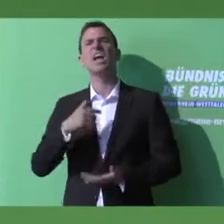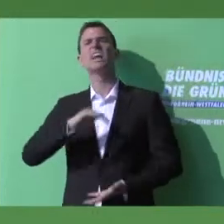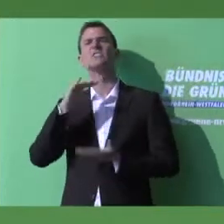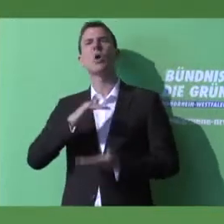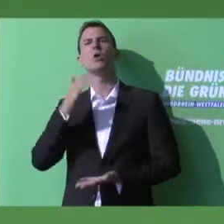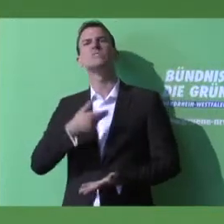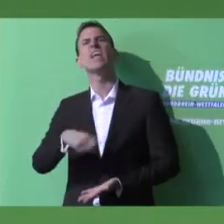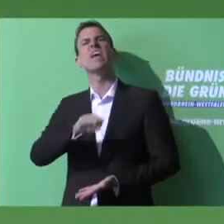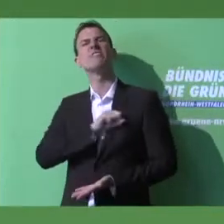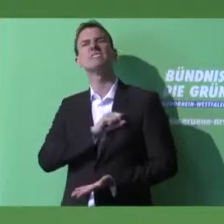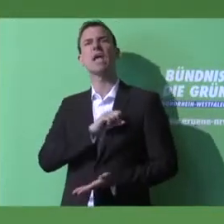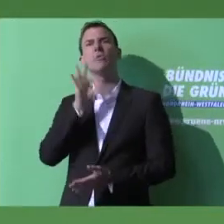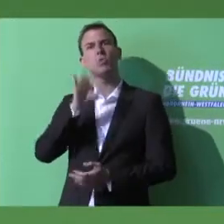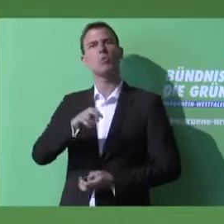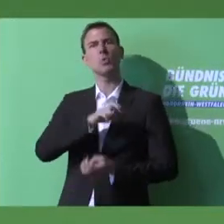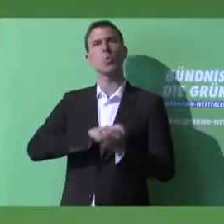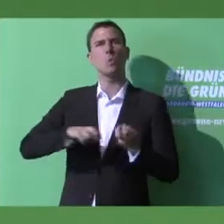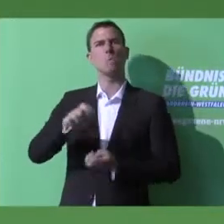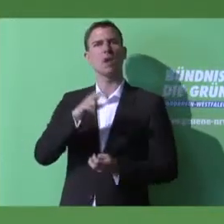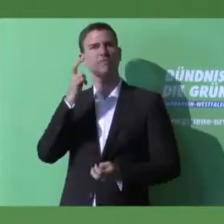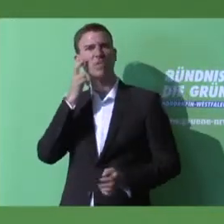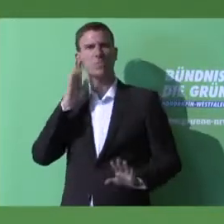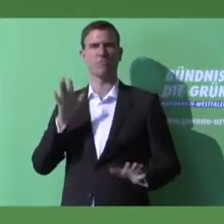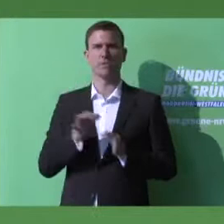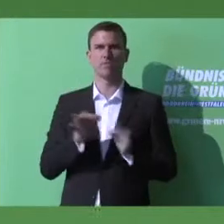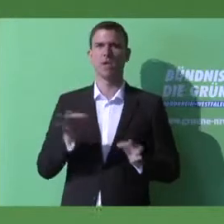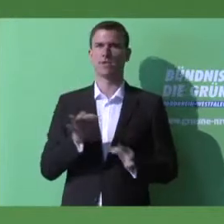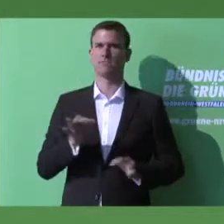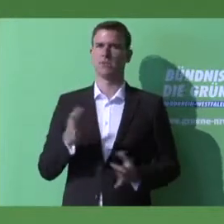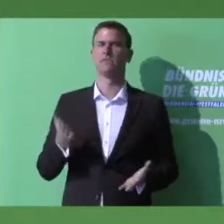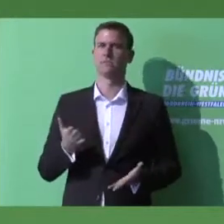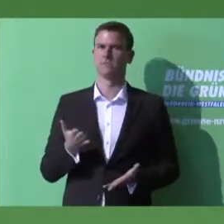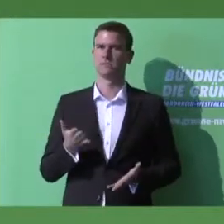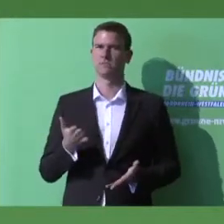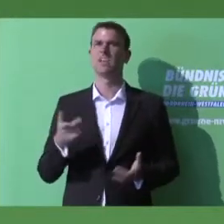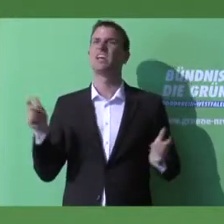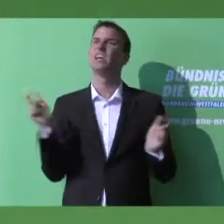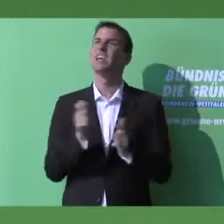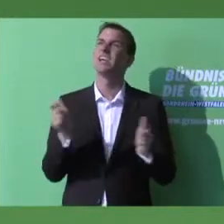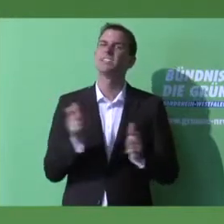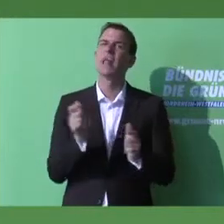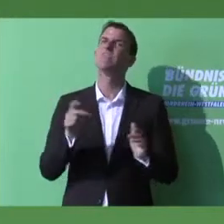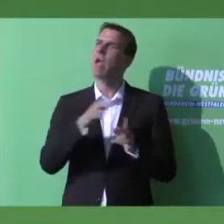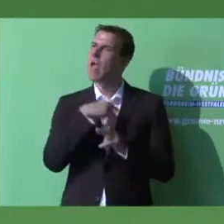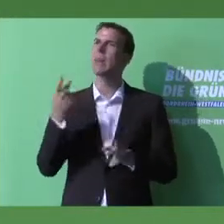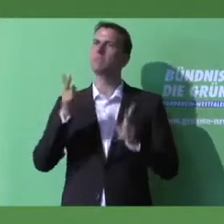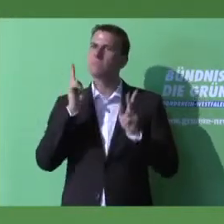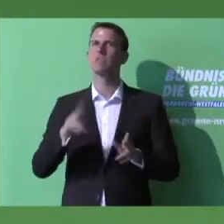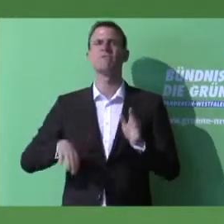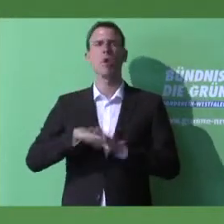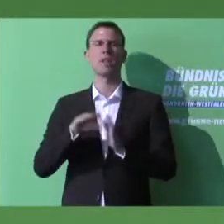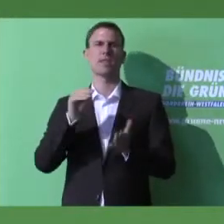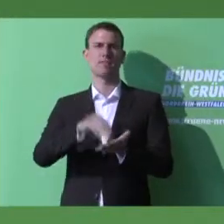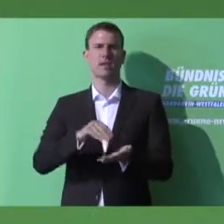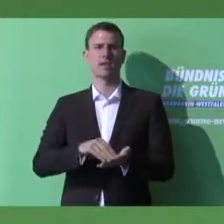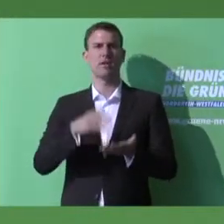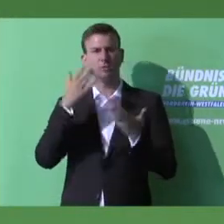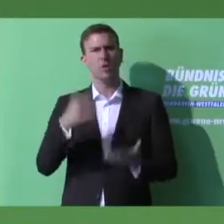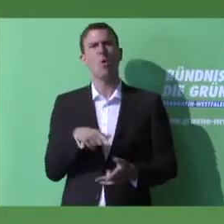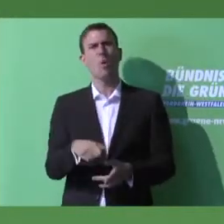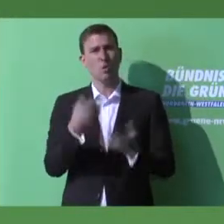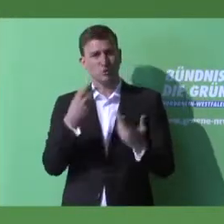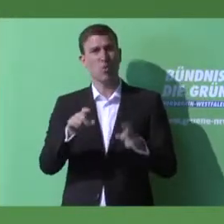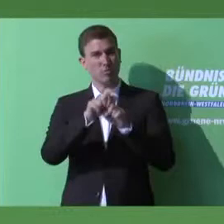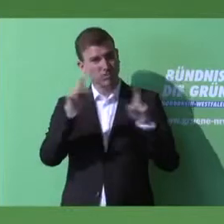ressourceneffizient umgehen und wie wir alle an der Wohlstand und an der Gesellschaft gerecht beteiligen. Das sind Indikatoren,